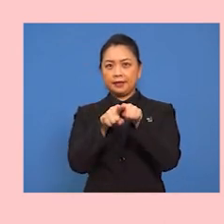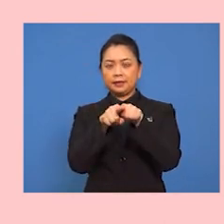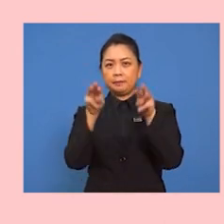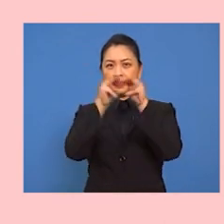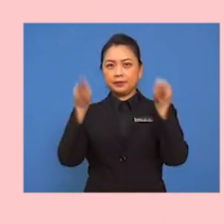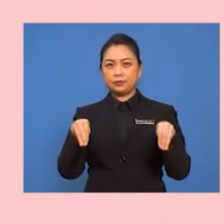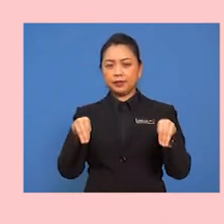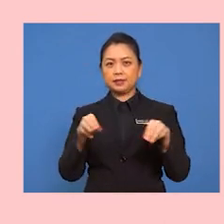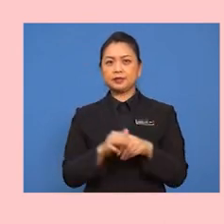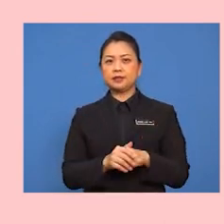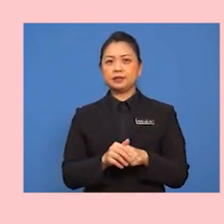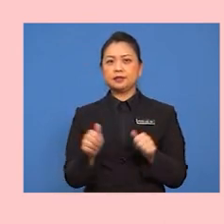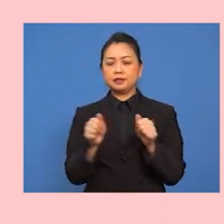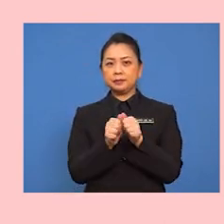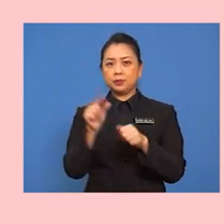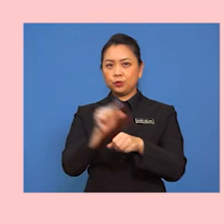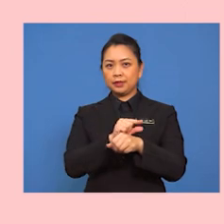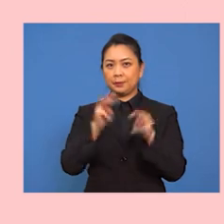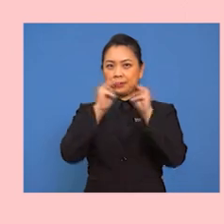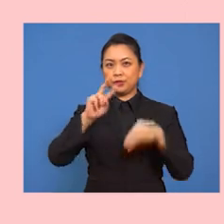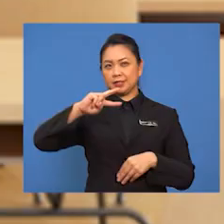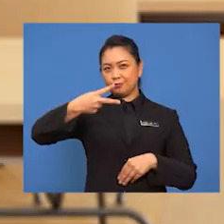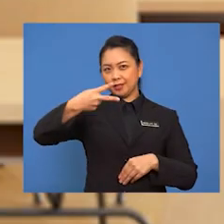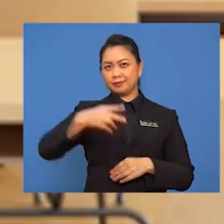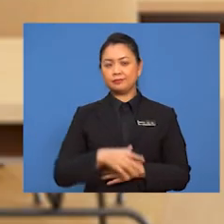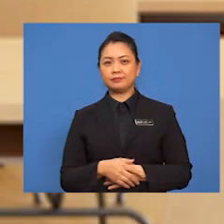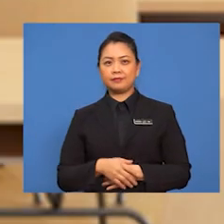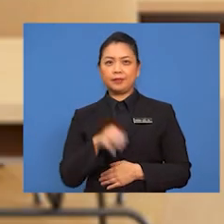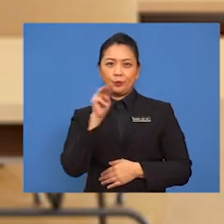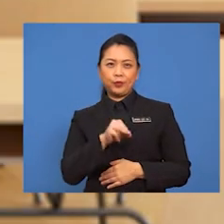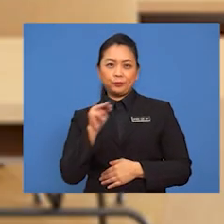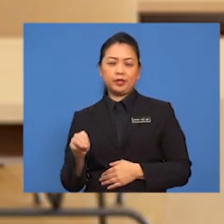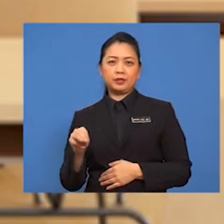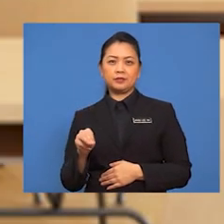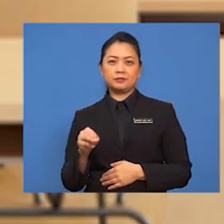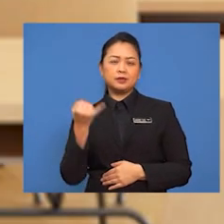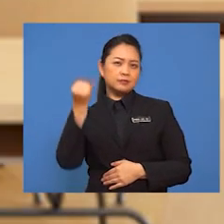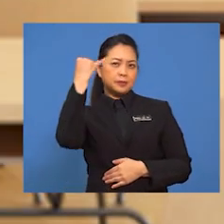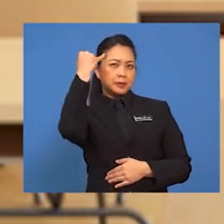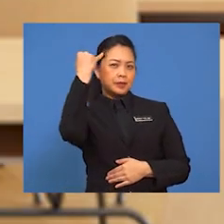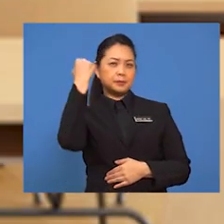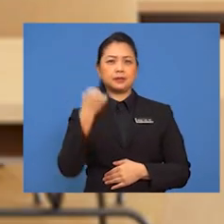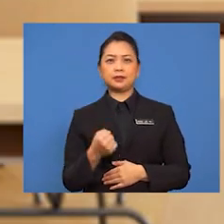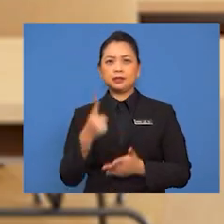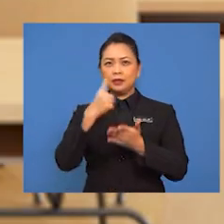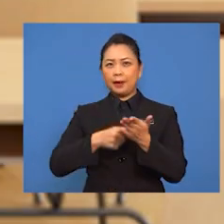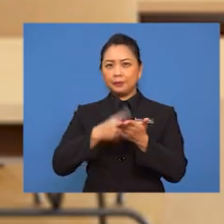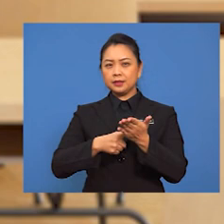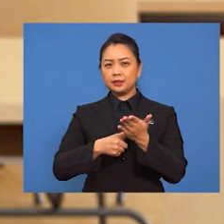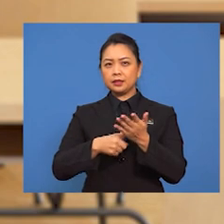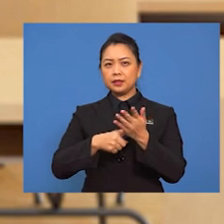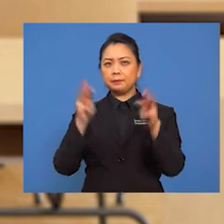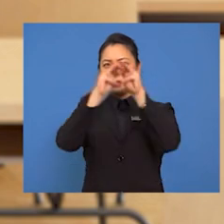menggunakan matriks songsang. Murid-murid, imbas kembali apakah